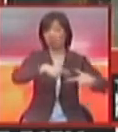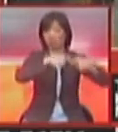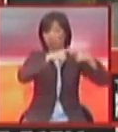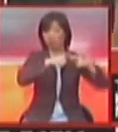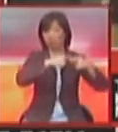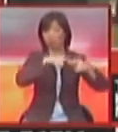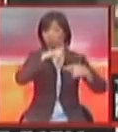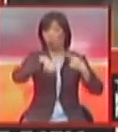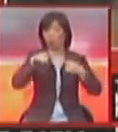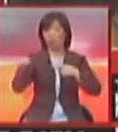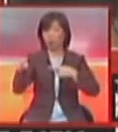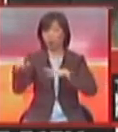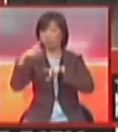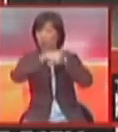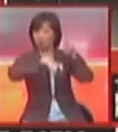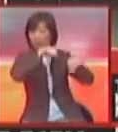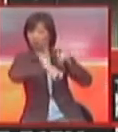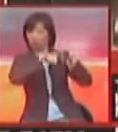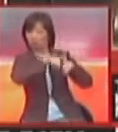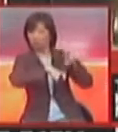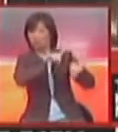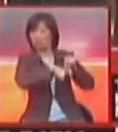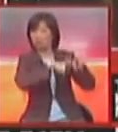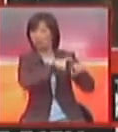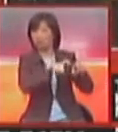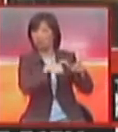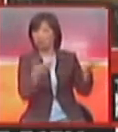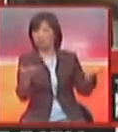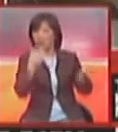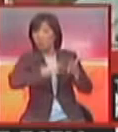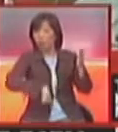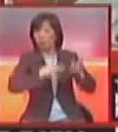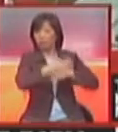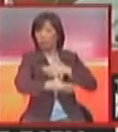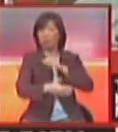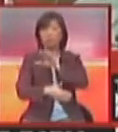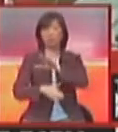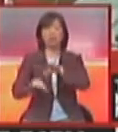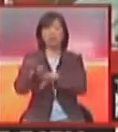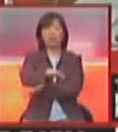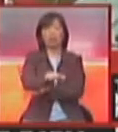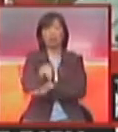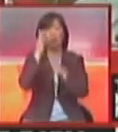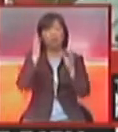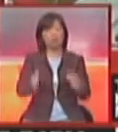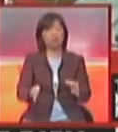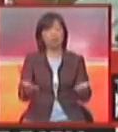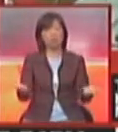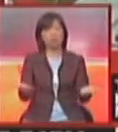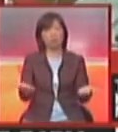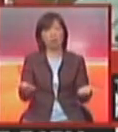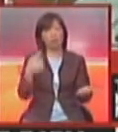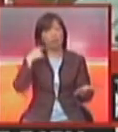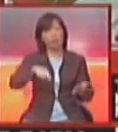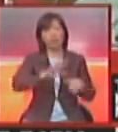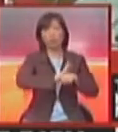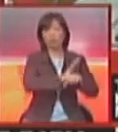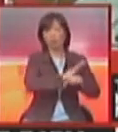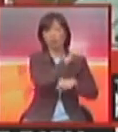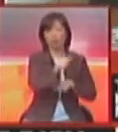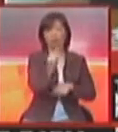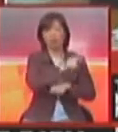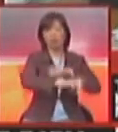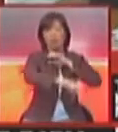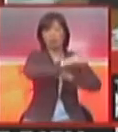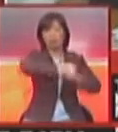po ang investigasyon ng MTRCB, ano hong susunod ninyong hakbang? Maliban po para po sa programa, kapalit